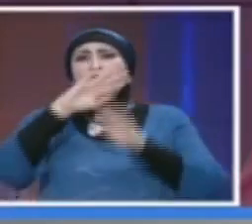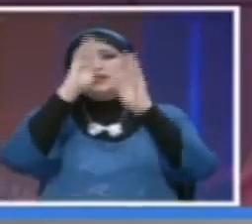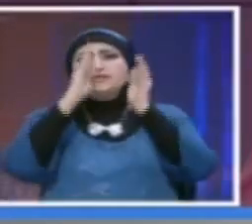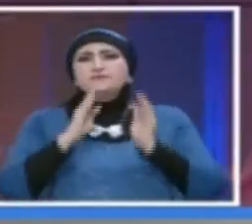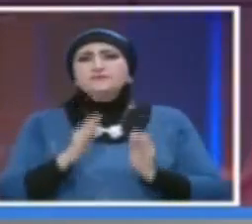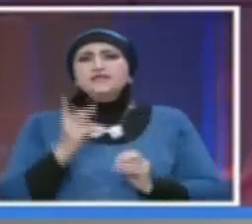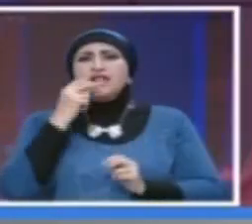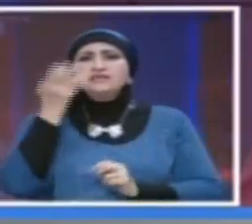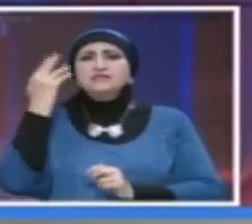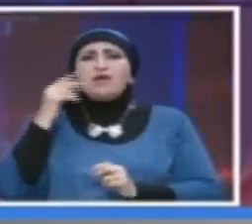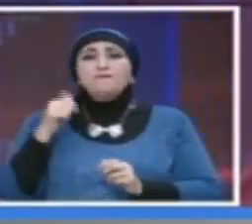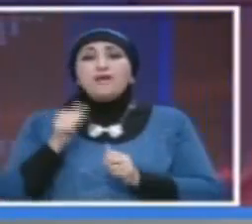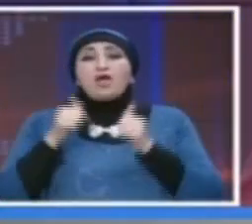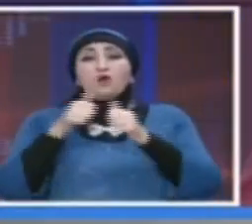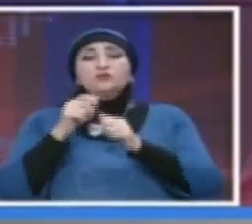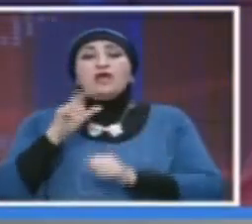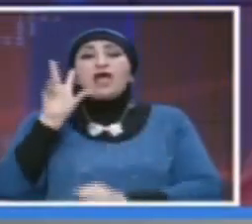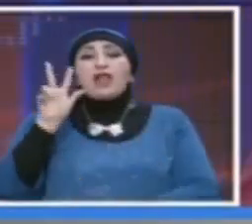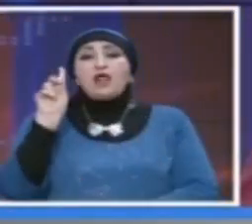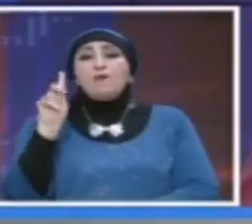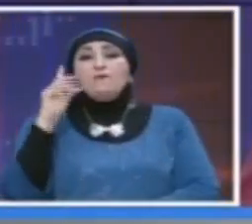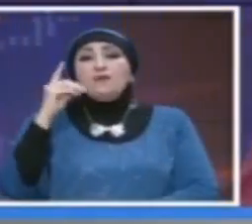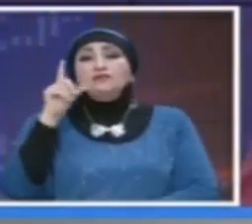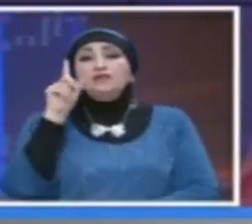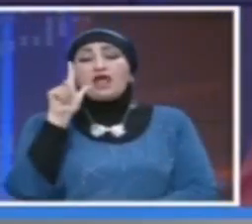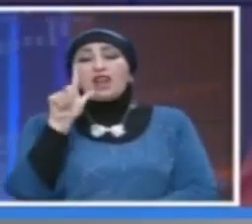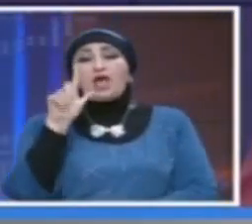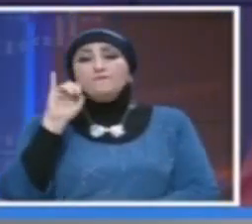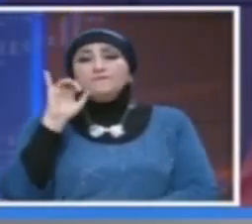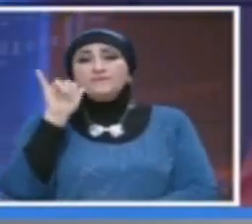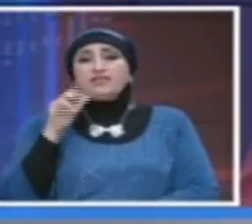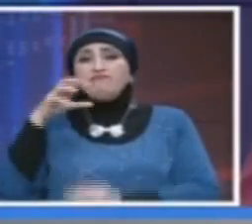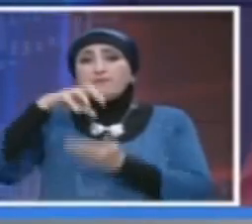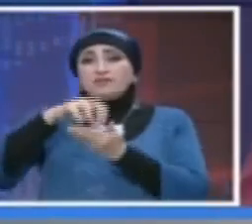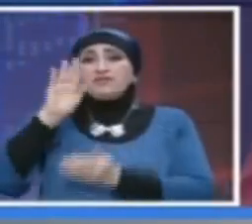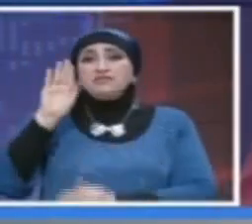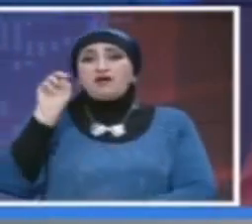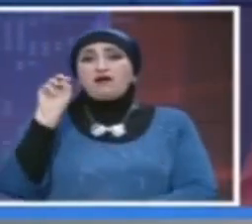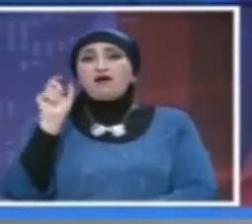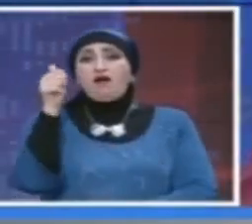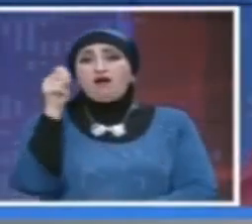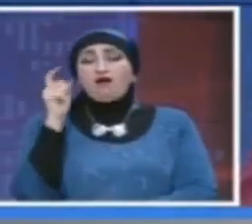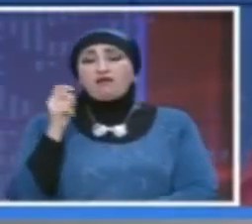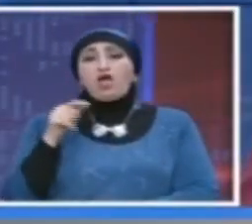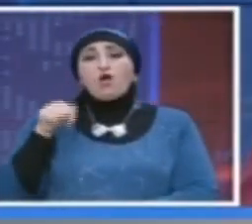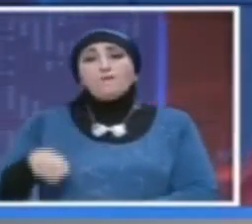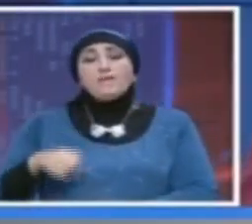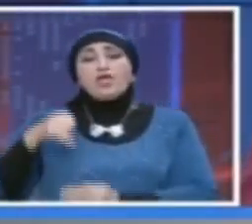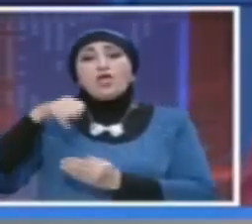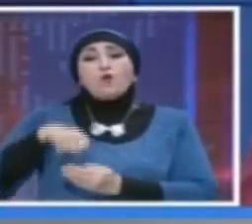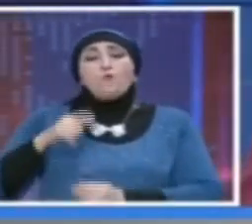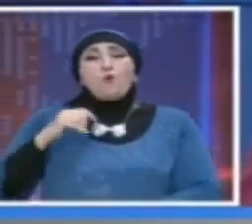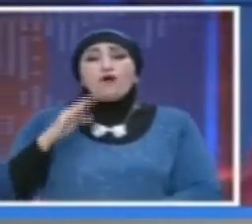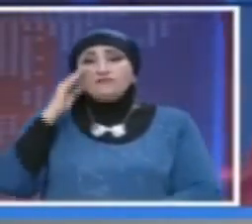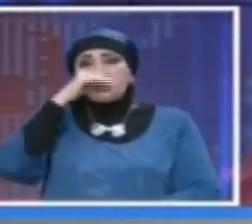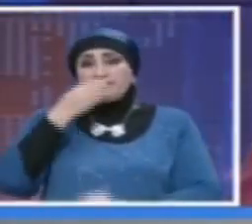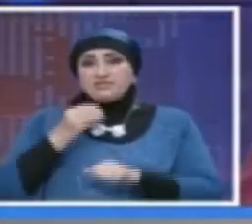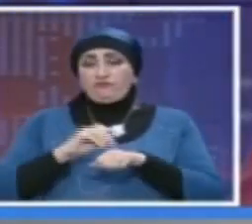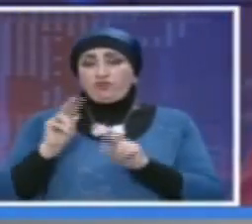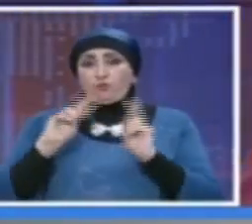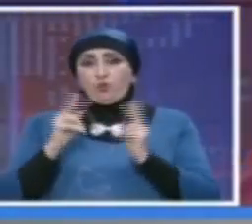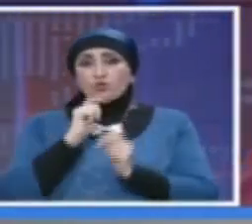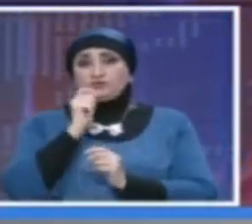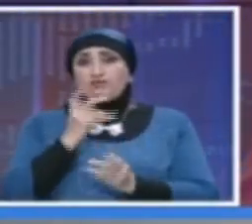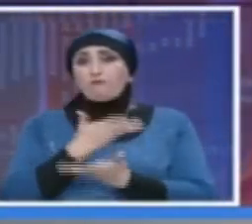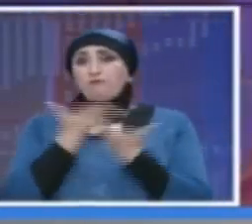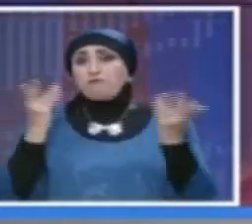تنتمي للعصرين المتأخر والبطلمي، وذلك في منطقة سقارة بمحافظة الجيزة. وفي مؤتمر صحفي